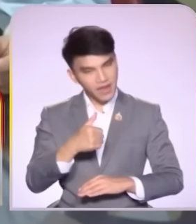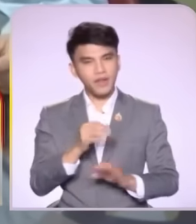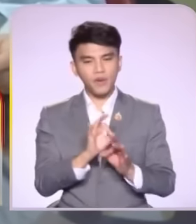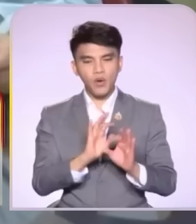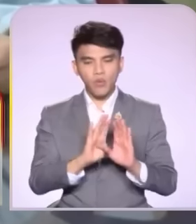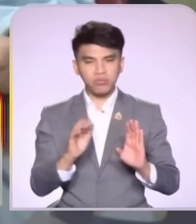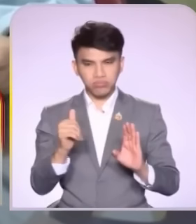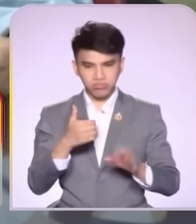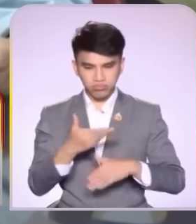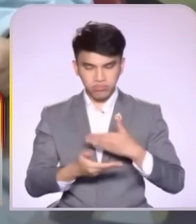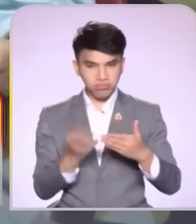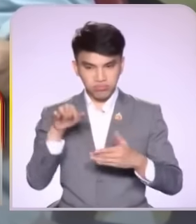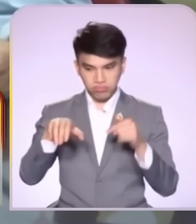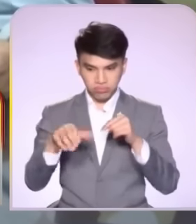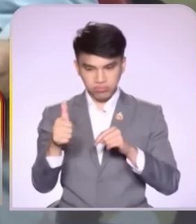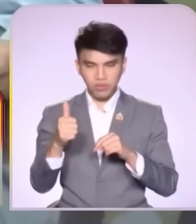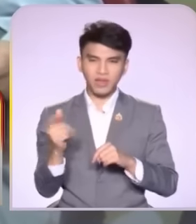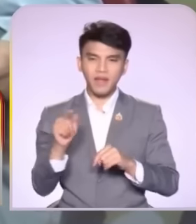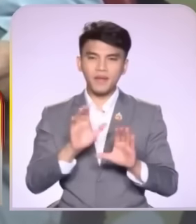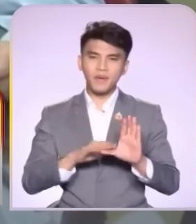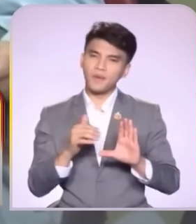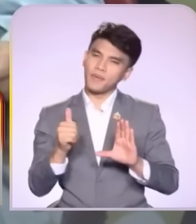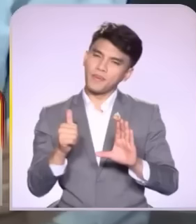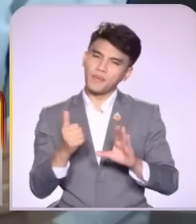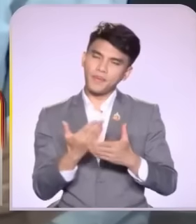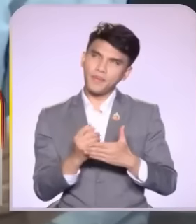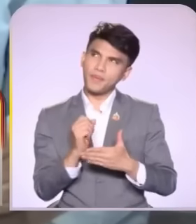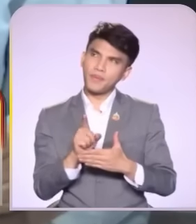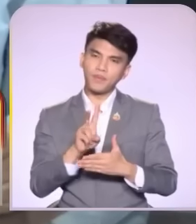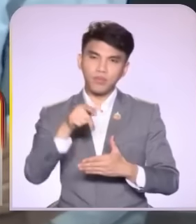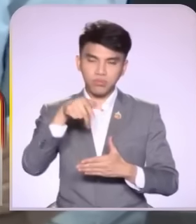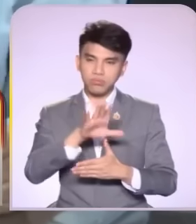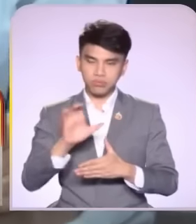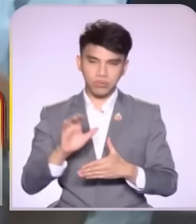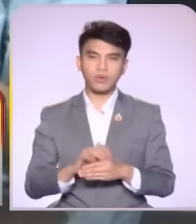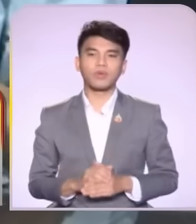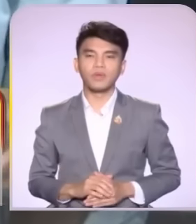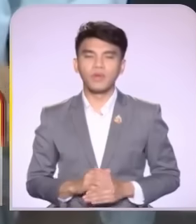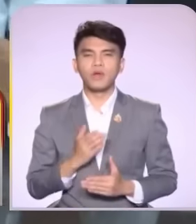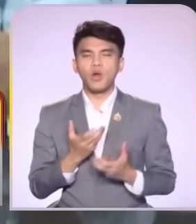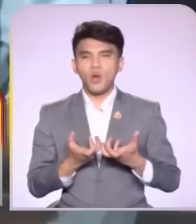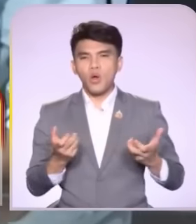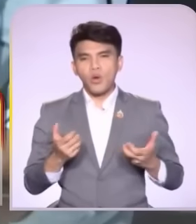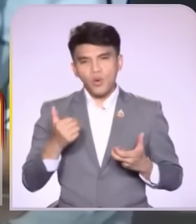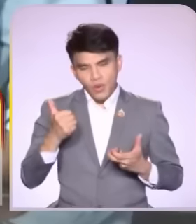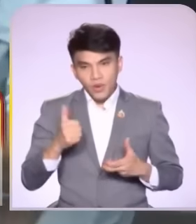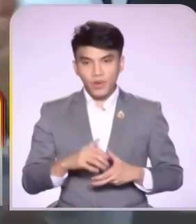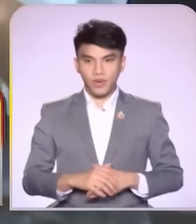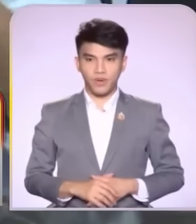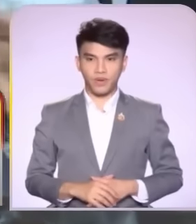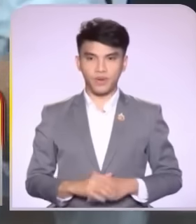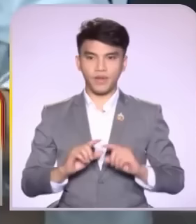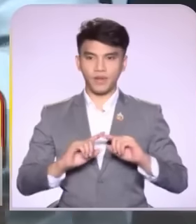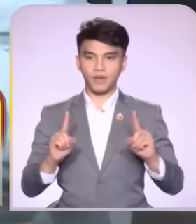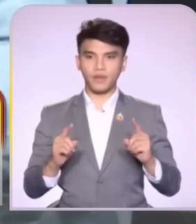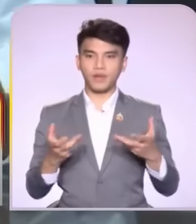บัญชีขายสินค้าของบริษัทตอนนั้นสมัครสมาชิกเสียเงินไป 2,500 บาทได้สินค้ามาจำนวนหนึ่งนะคะ